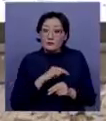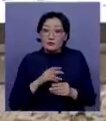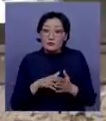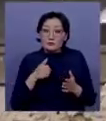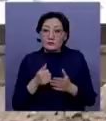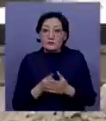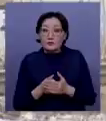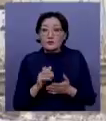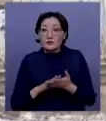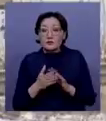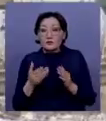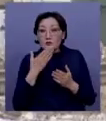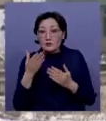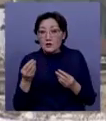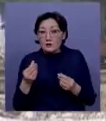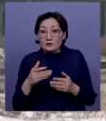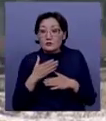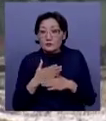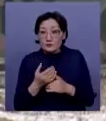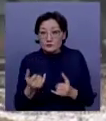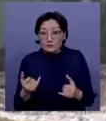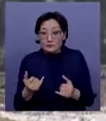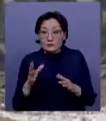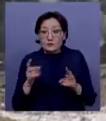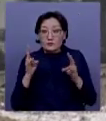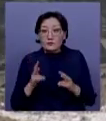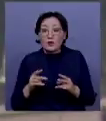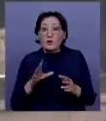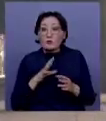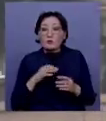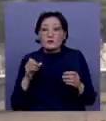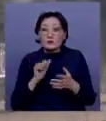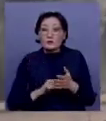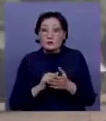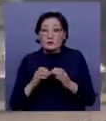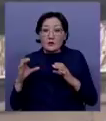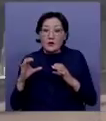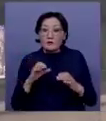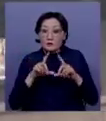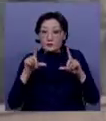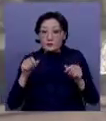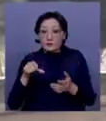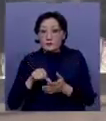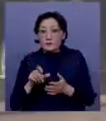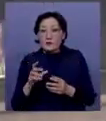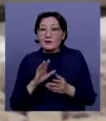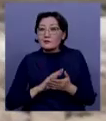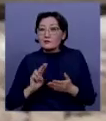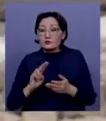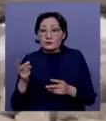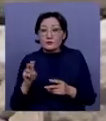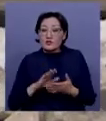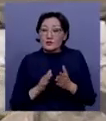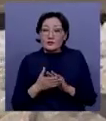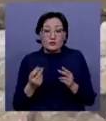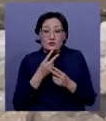күнге дейін қалдарын сұрап, қаржылай көмектесіп тұрады екен. Тек апаттың болуына себепкер болған автобус паркінің өкілдері ғана ат ізін салып үйге келіп,